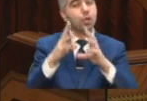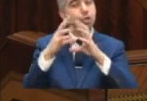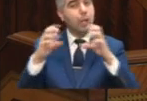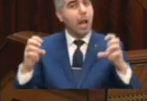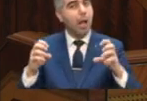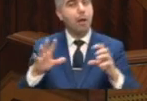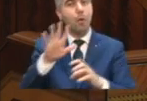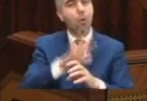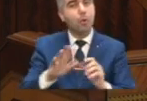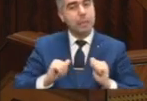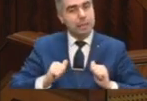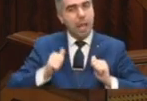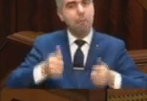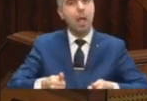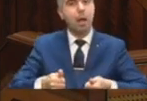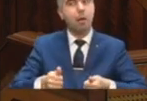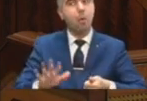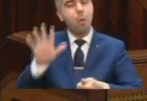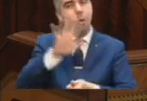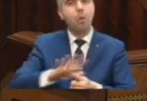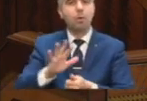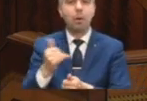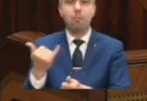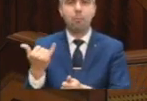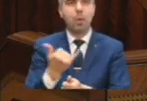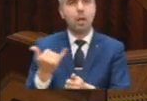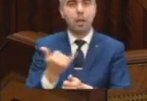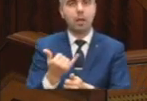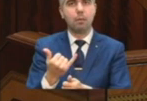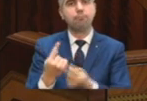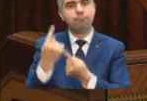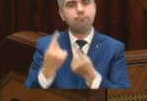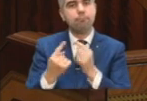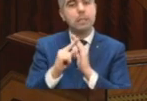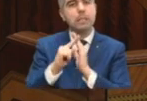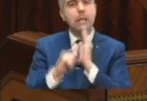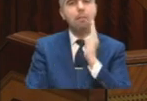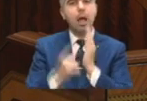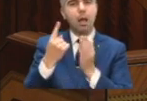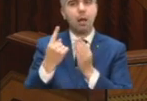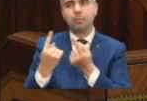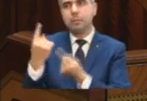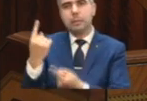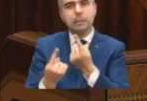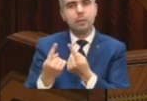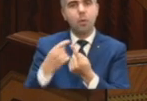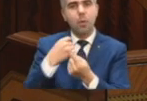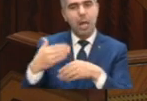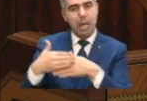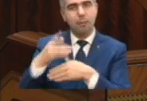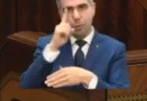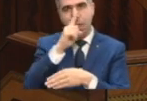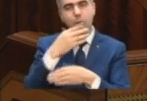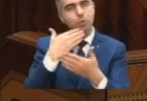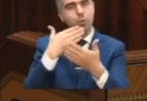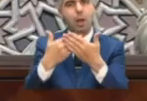باش تكون تعبئه قويه، لان اذا كان الرهان على واحد بضع اسابيع من اجل انجاح العمليه فيجب ان يتم ذلك. وشكرا.